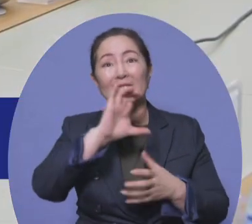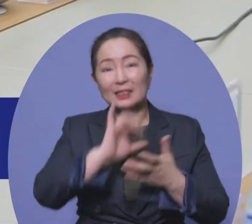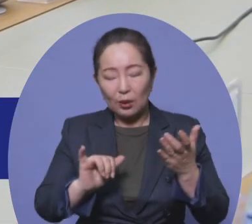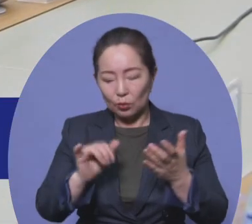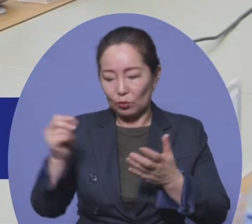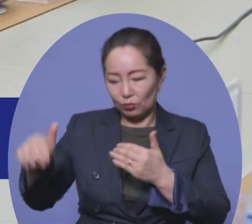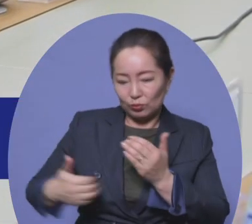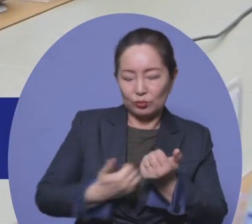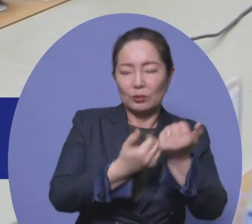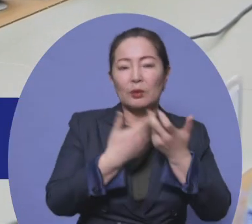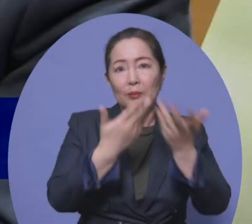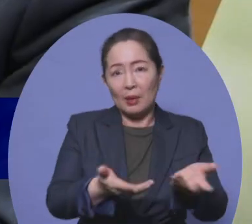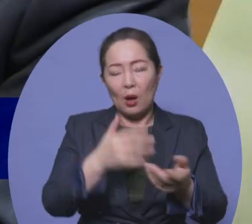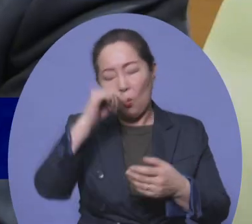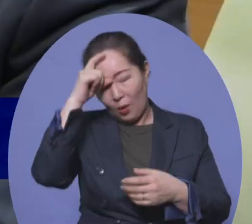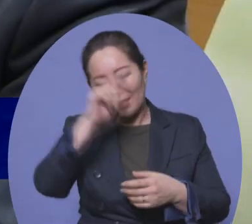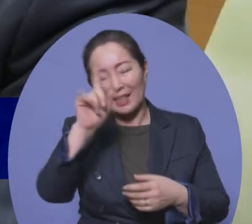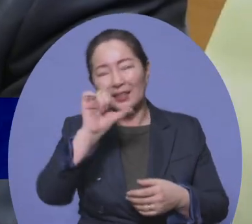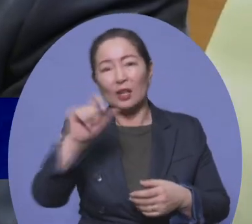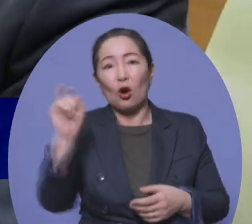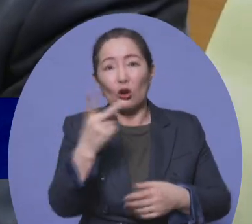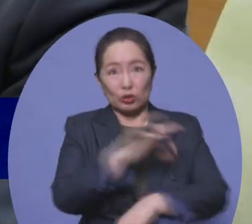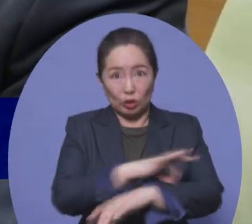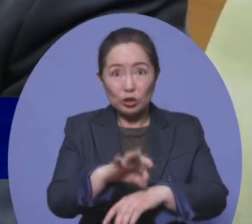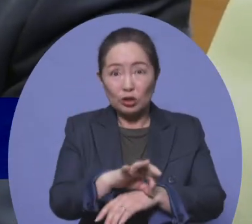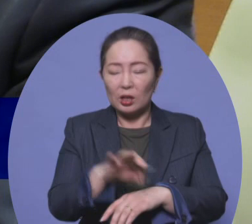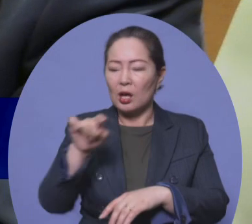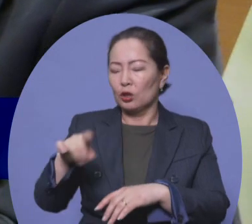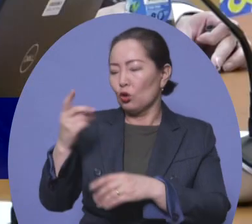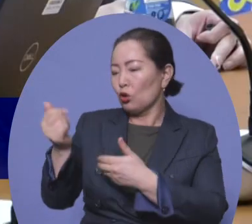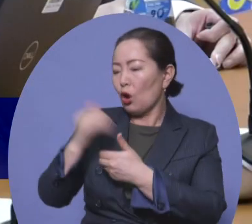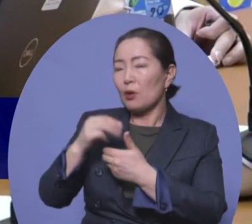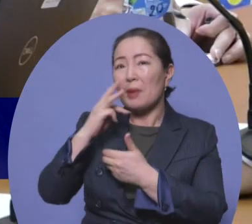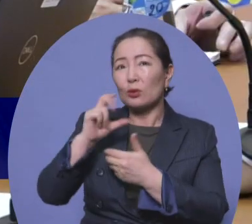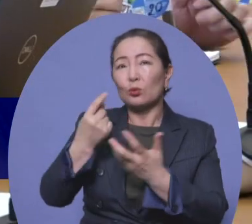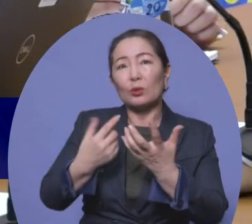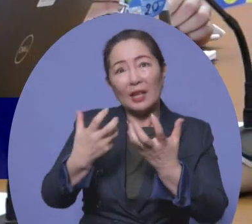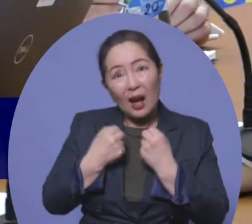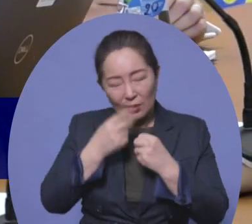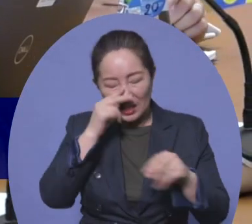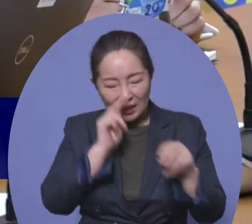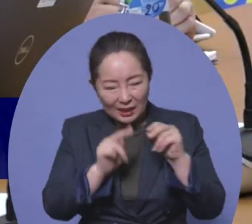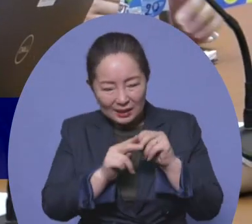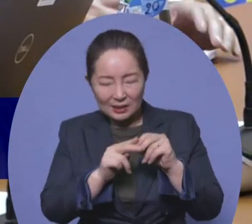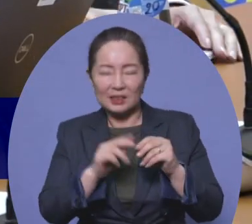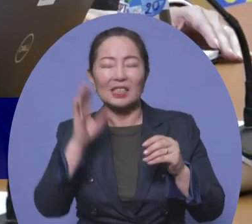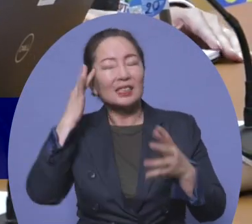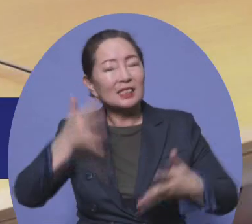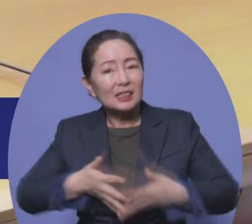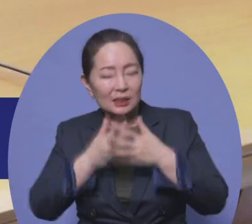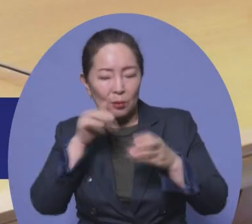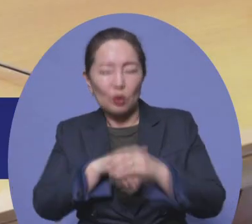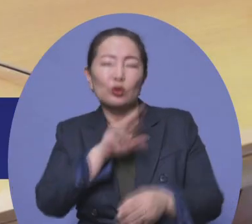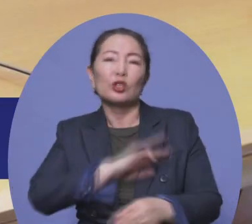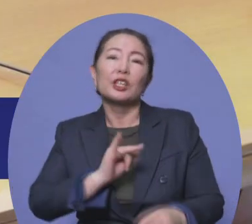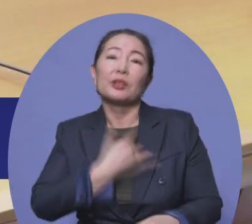Дэлхийн банкны санхүүжилтээр хэрэгжүүлж байгаа ухаалаг засаг 2 төслийн хүрээнд авилгатай тэмцэх газрын хөрөнгө орлогын мэдүүлэг хүлээн авах хянан шалгах дэвшилтэт цогц